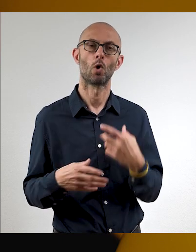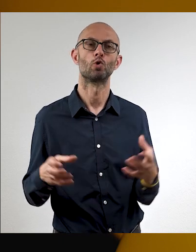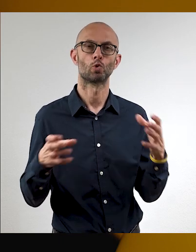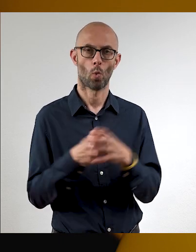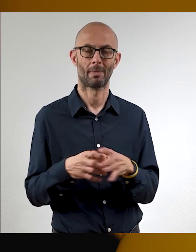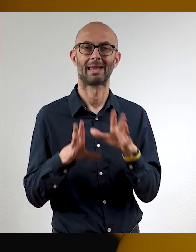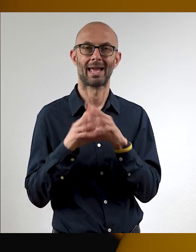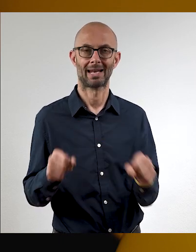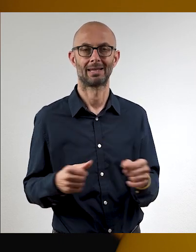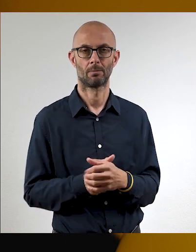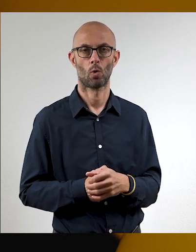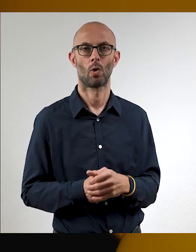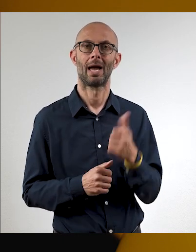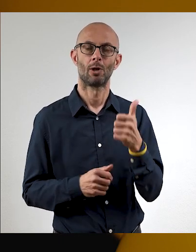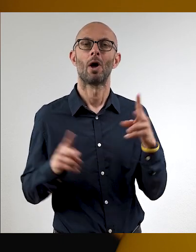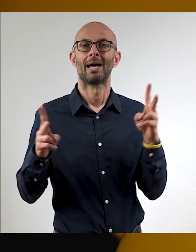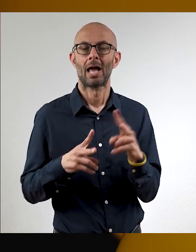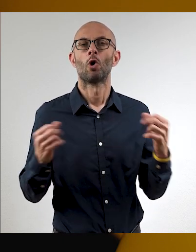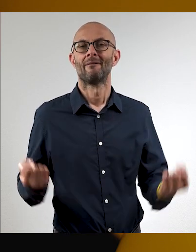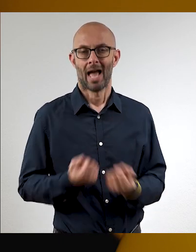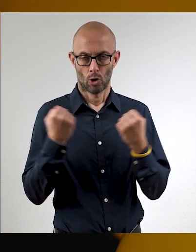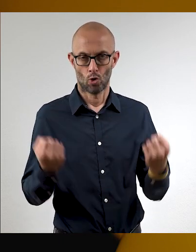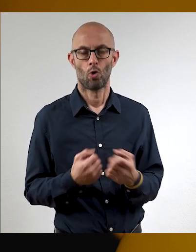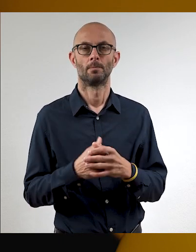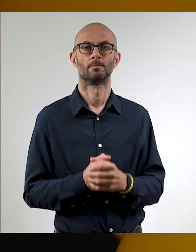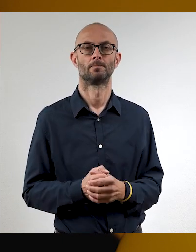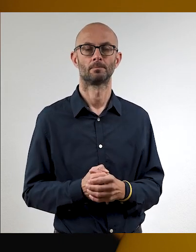skupaj naredimo eno kratko vajo.